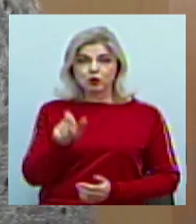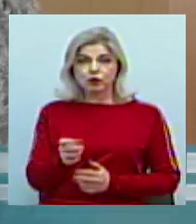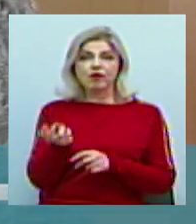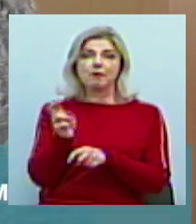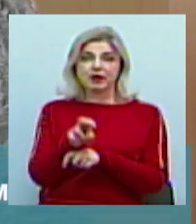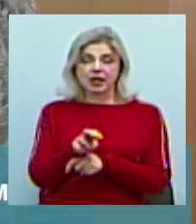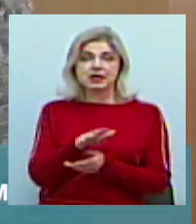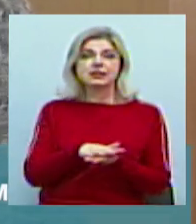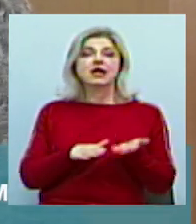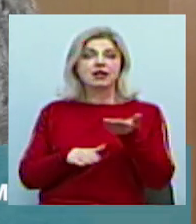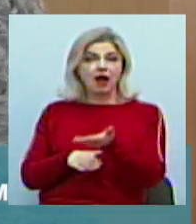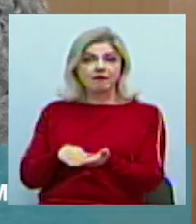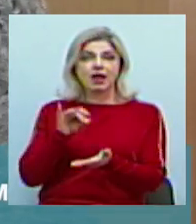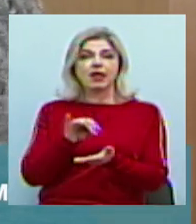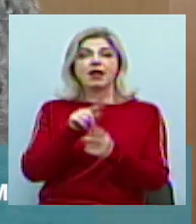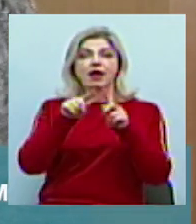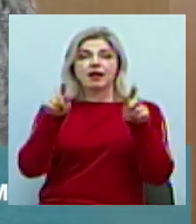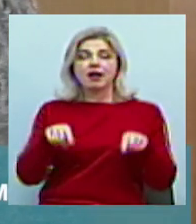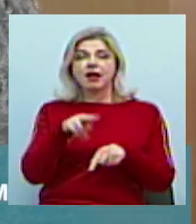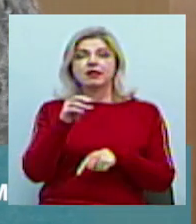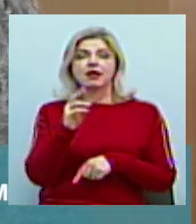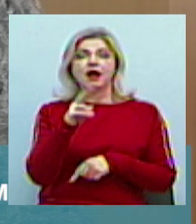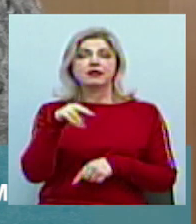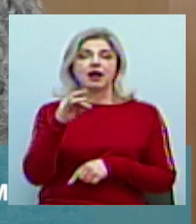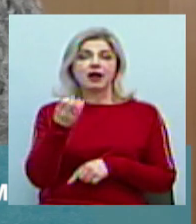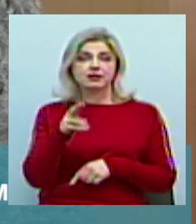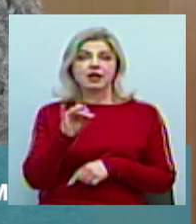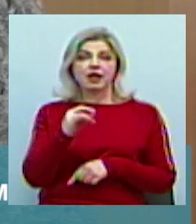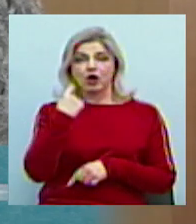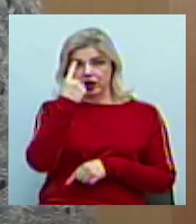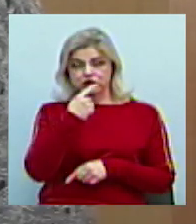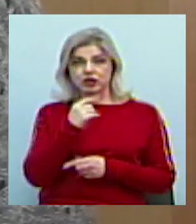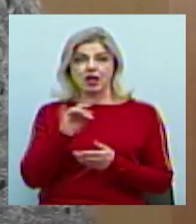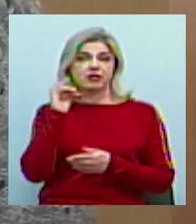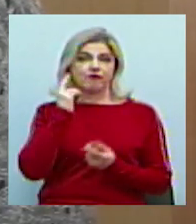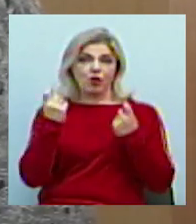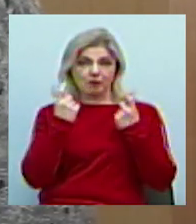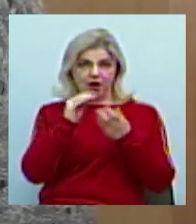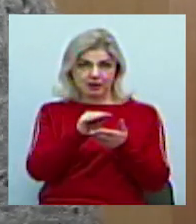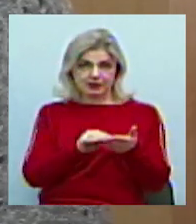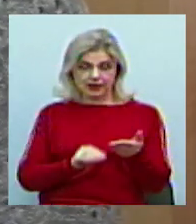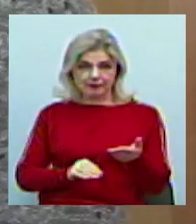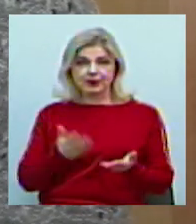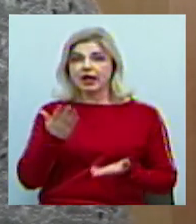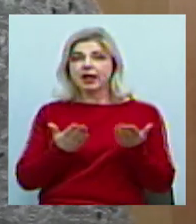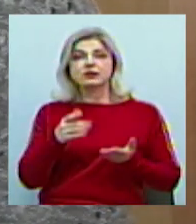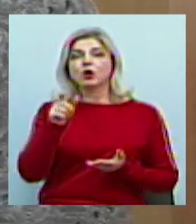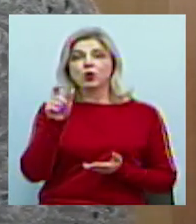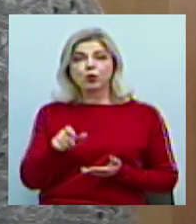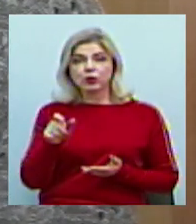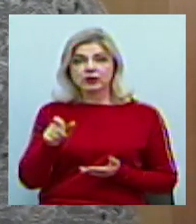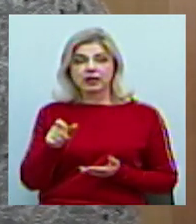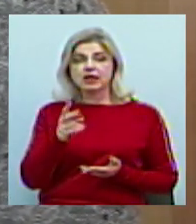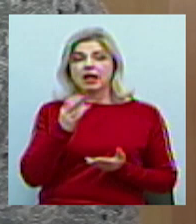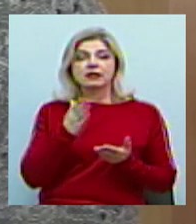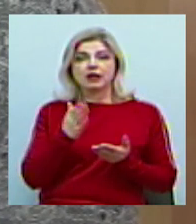з заявою та декларацією або з даними, особовими даними. Якщо людина не має при